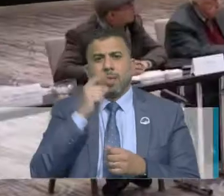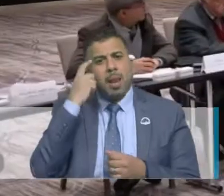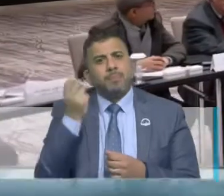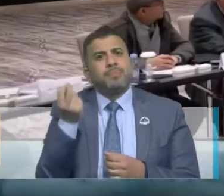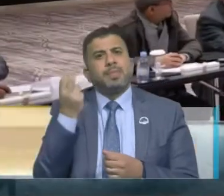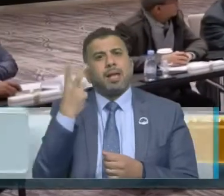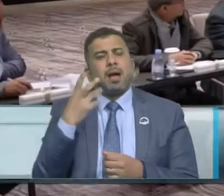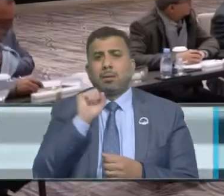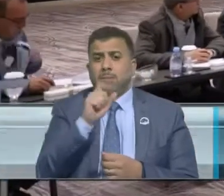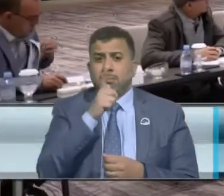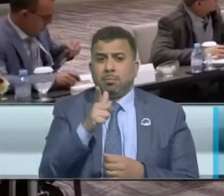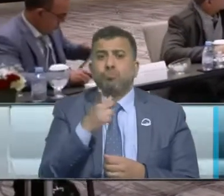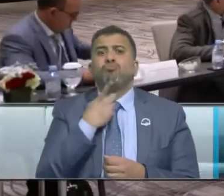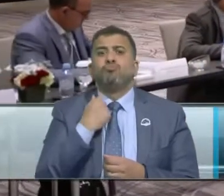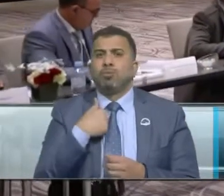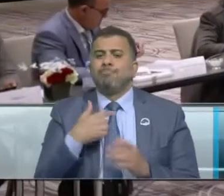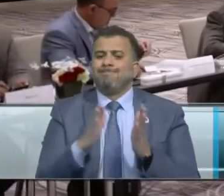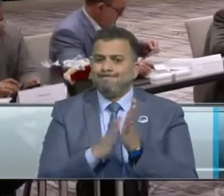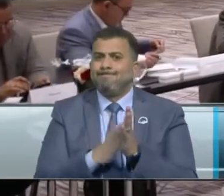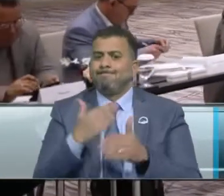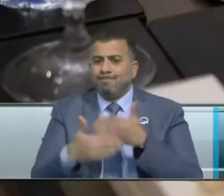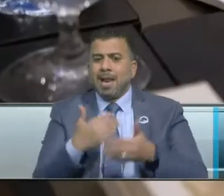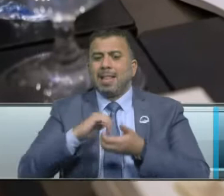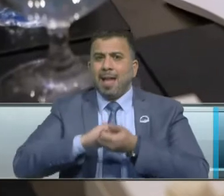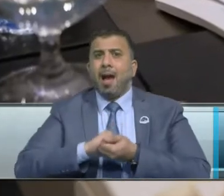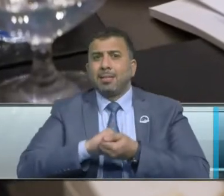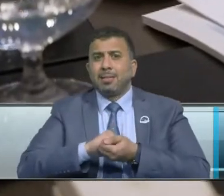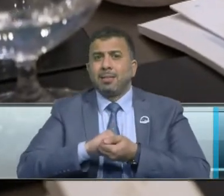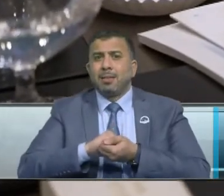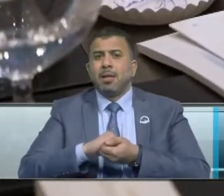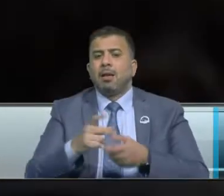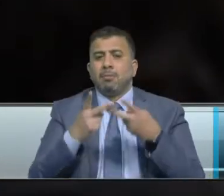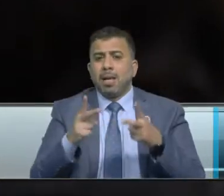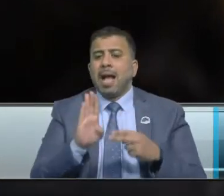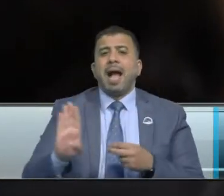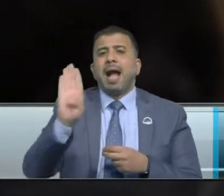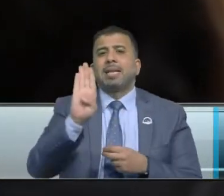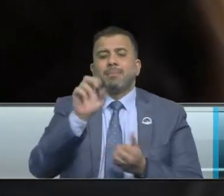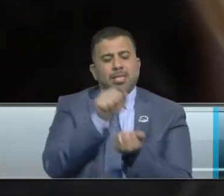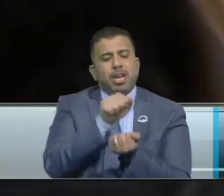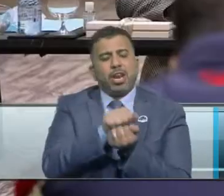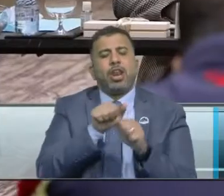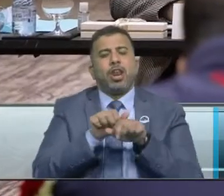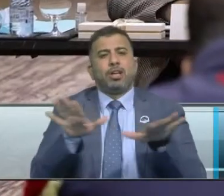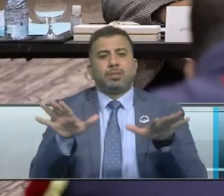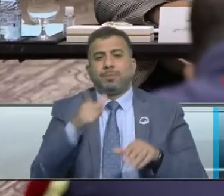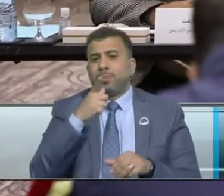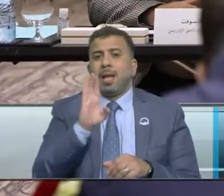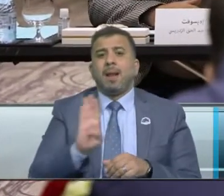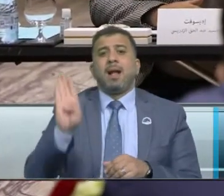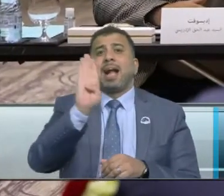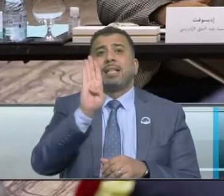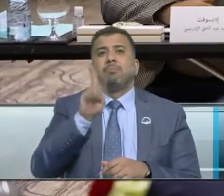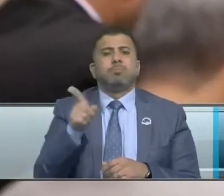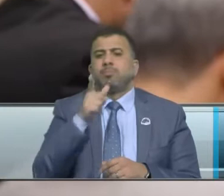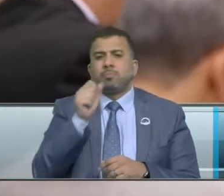الابتكار، وهذا ما نود أن نشجعه في الاتحاد من خلال إطلاق أكاديمية النشر. وهذه الأكاديمية